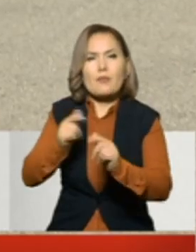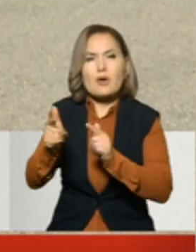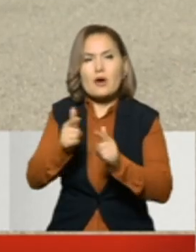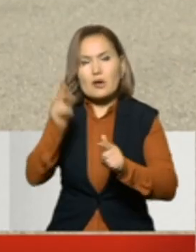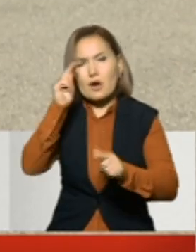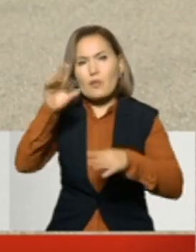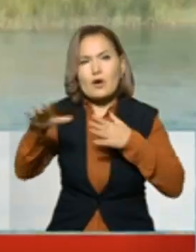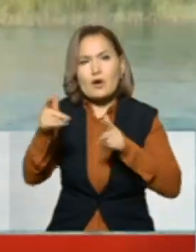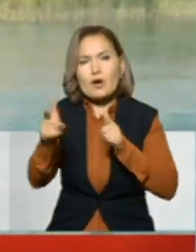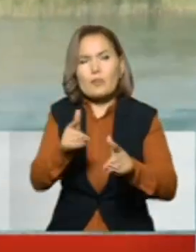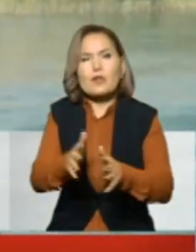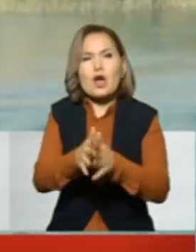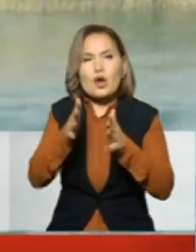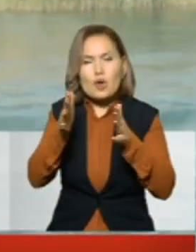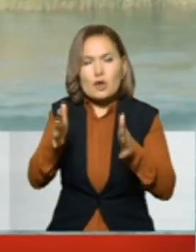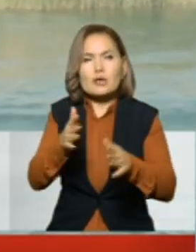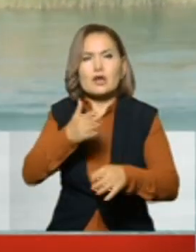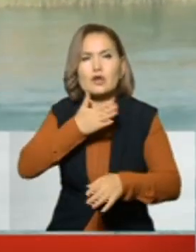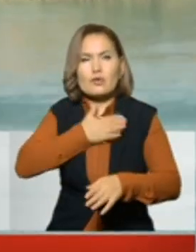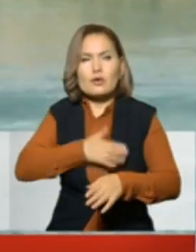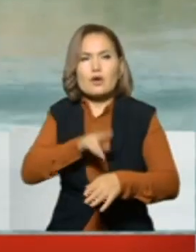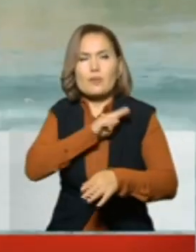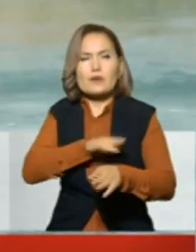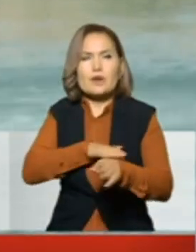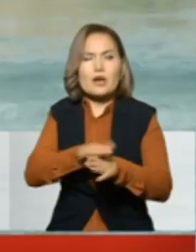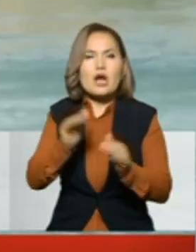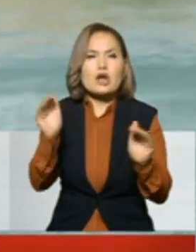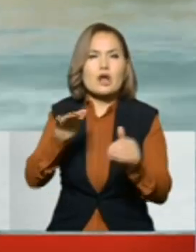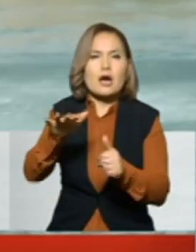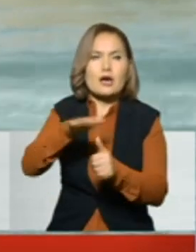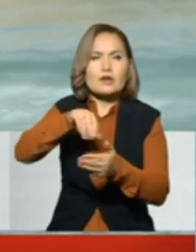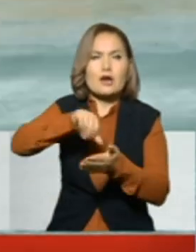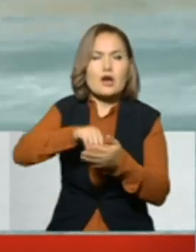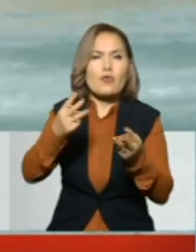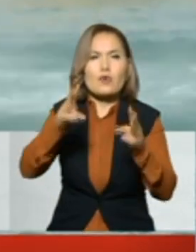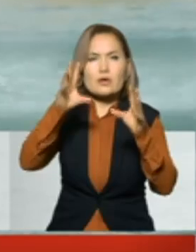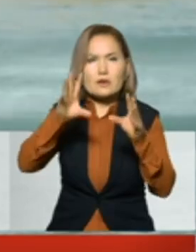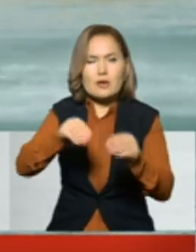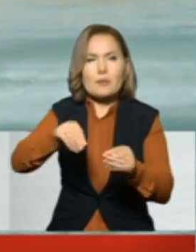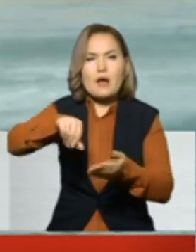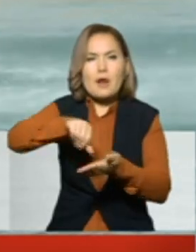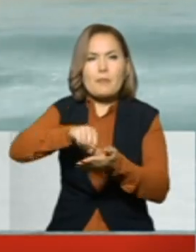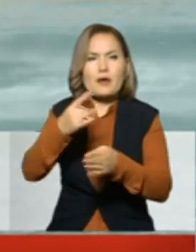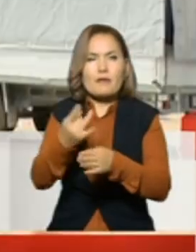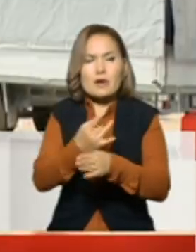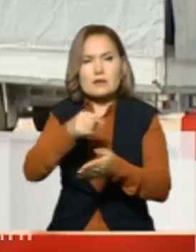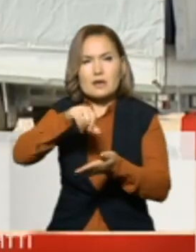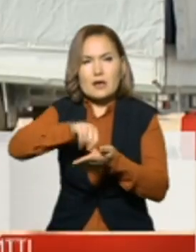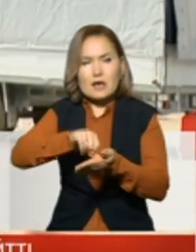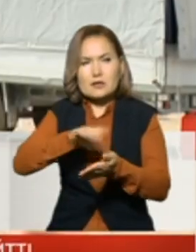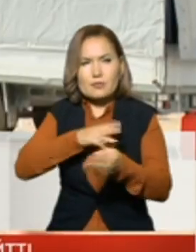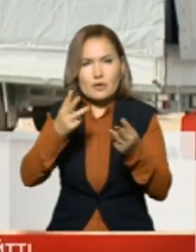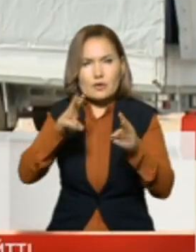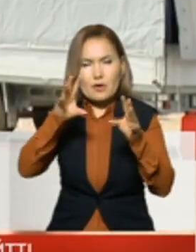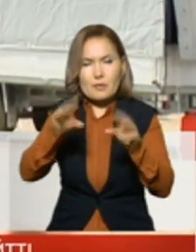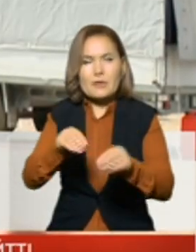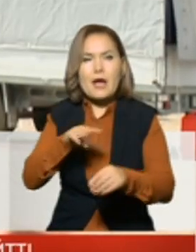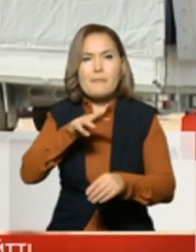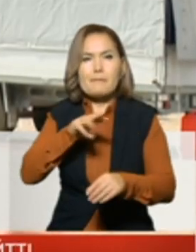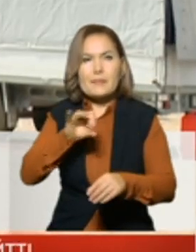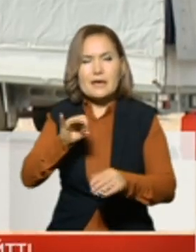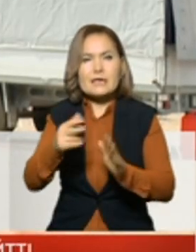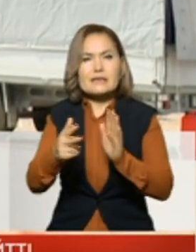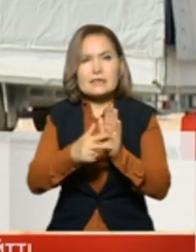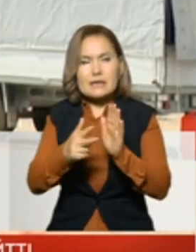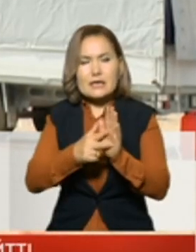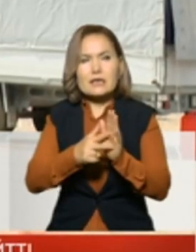етуге мүмкіндік беретінін атап өтті. Шарада шағын тікұшақтар алғаш рет өрт сөндіруге қатысты. Жалпы Ми-8 тікұшақтарымен